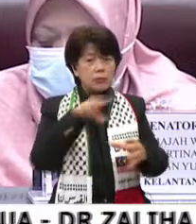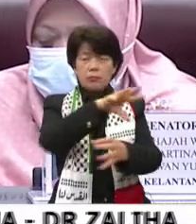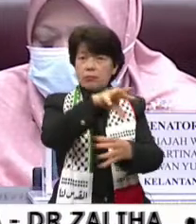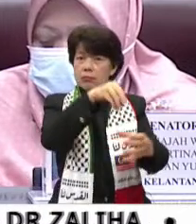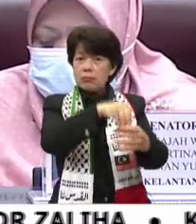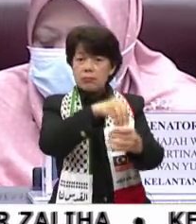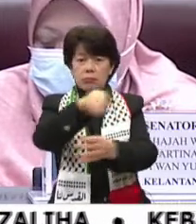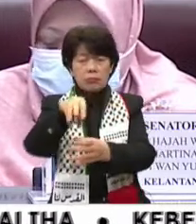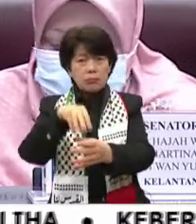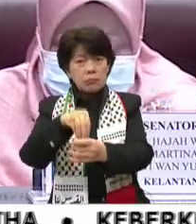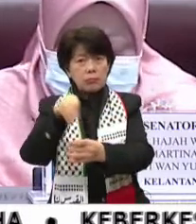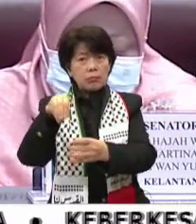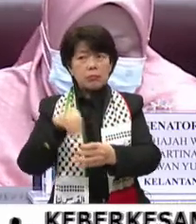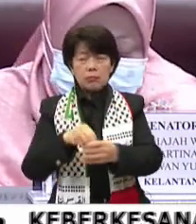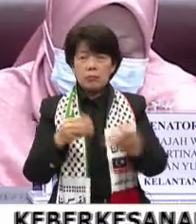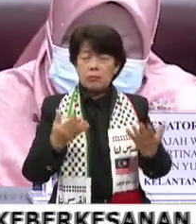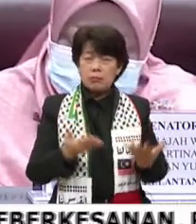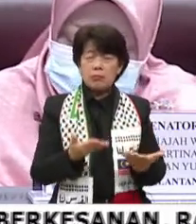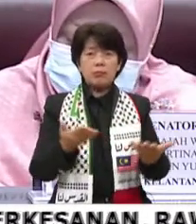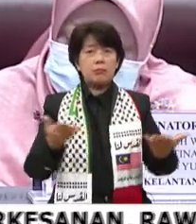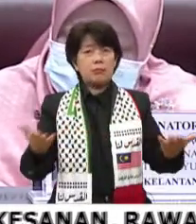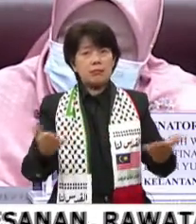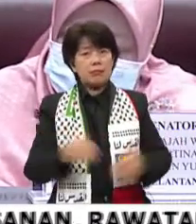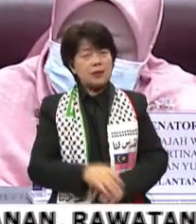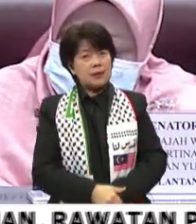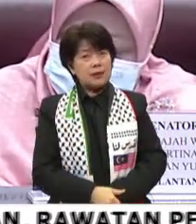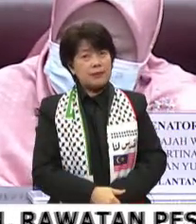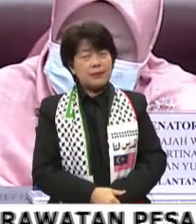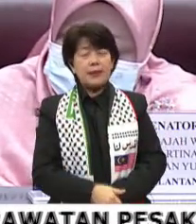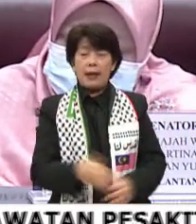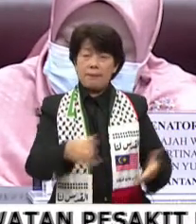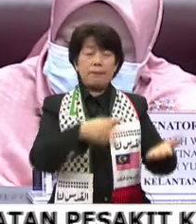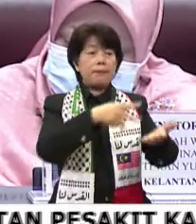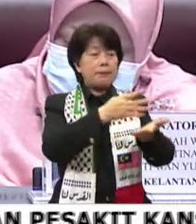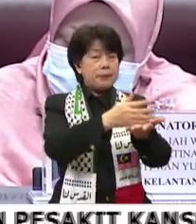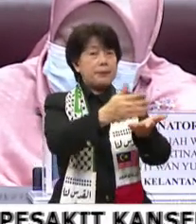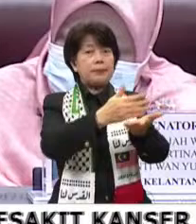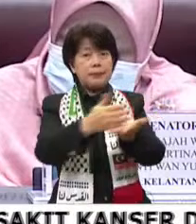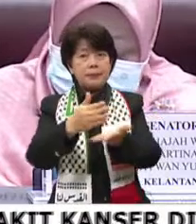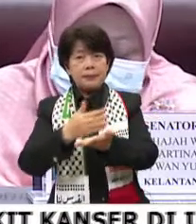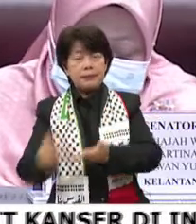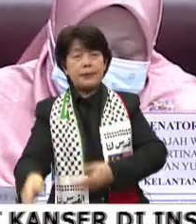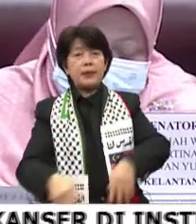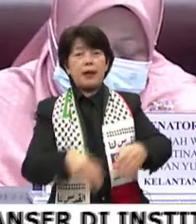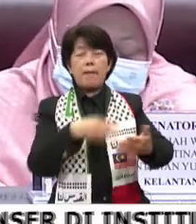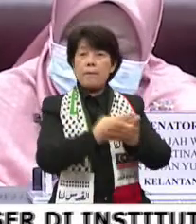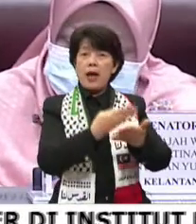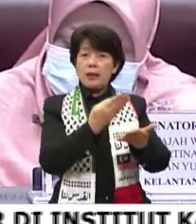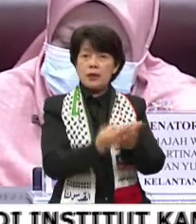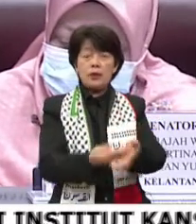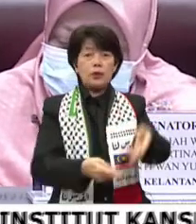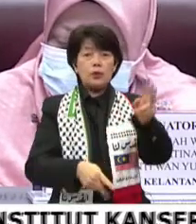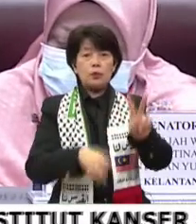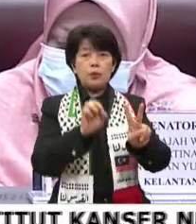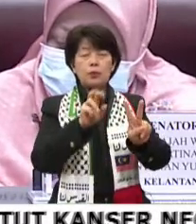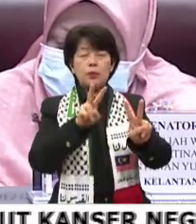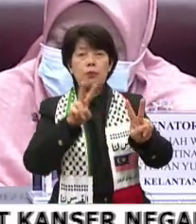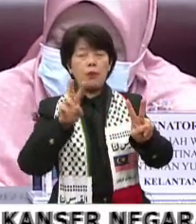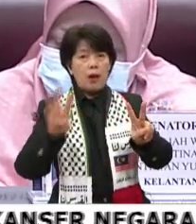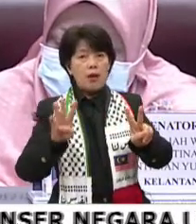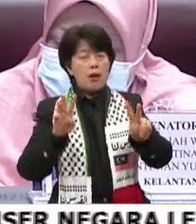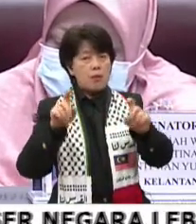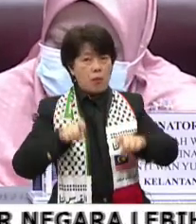kalangan Sorry di belanjawan 2024 mungkin akan menelencakkan aliran masuk